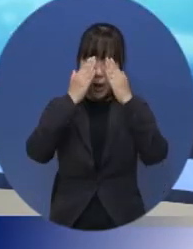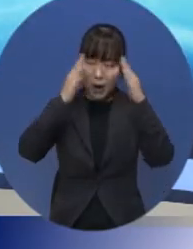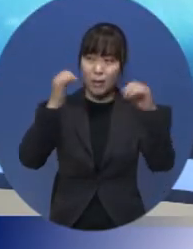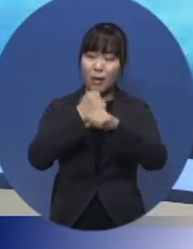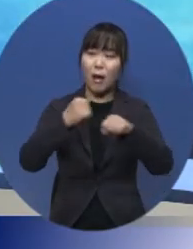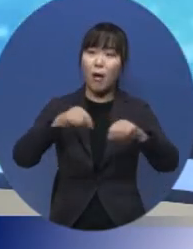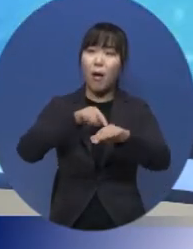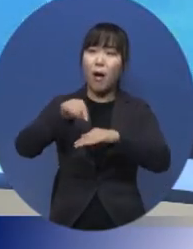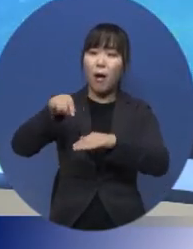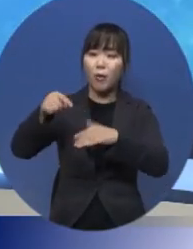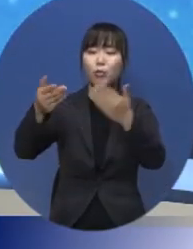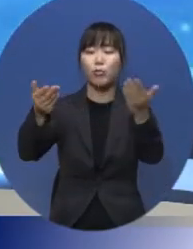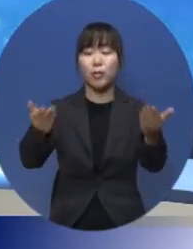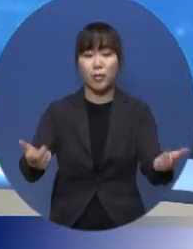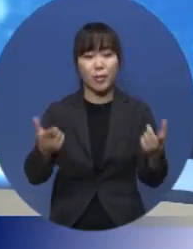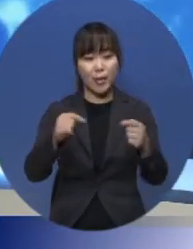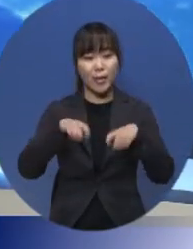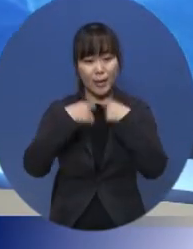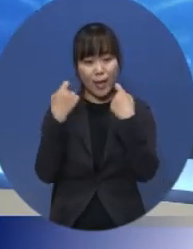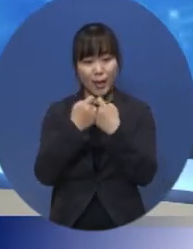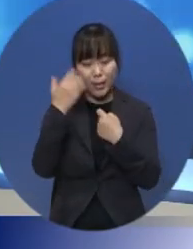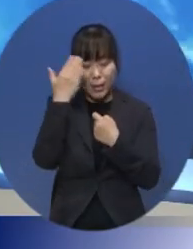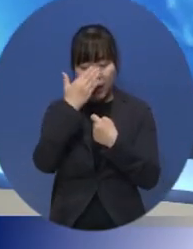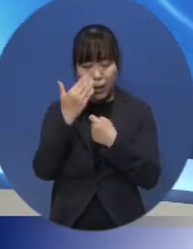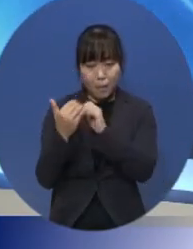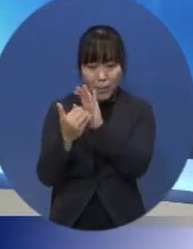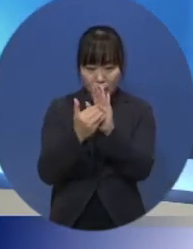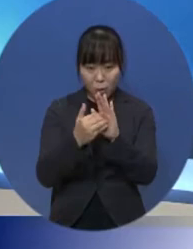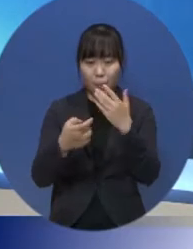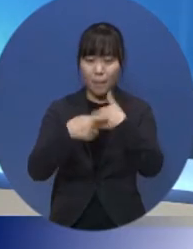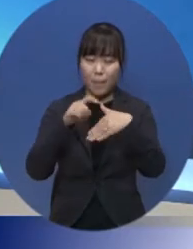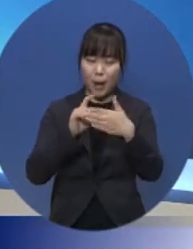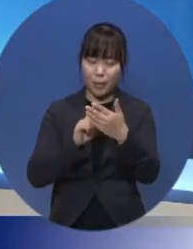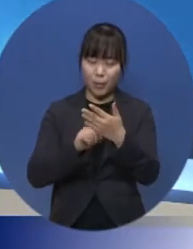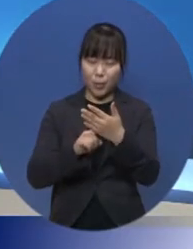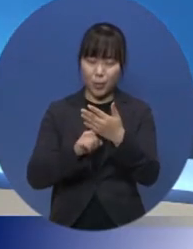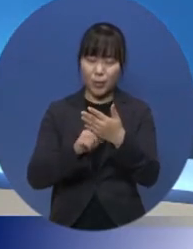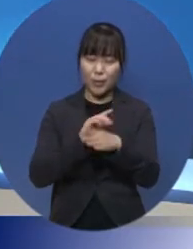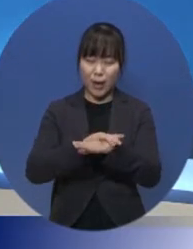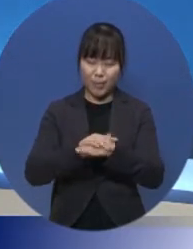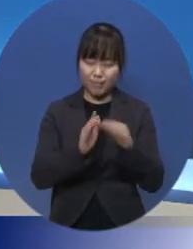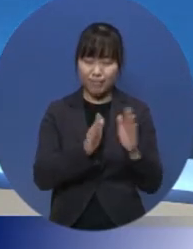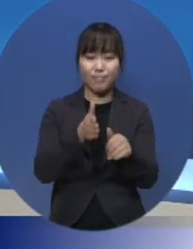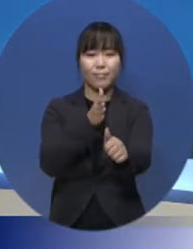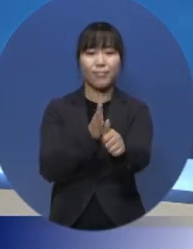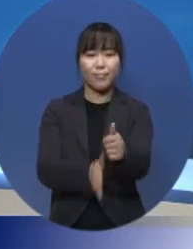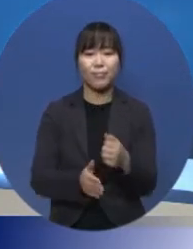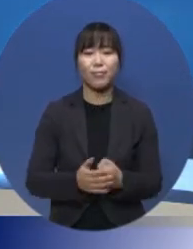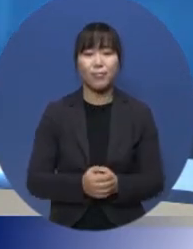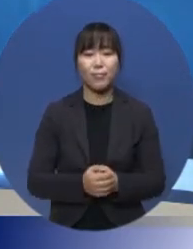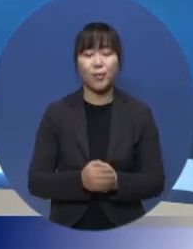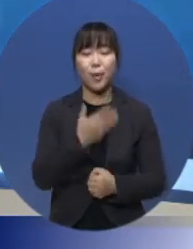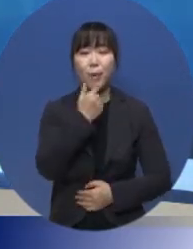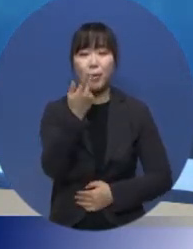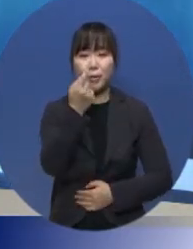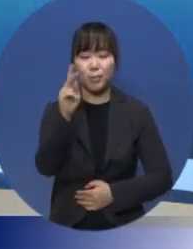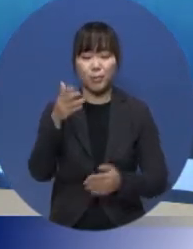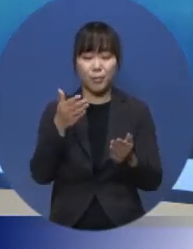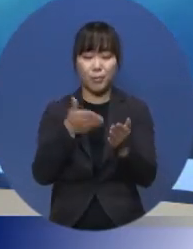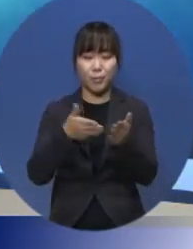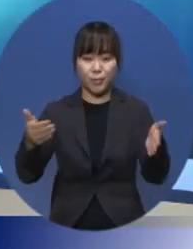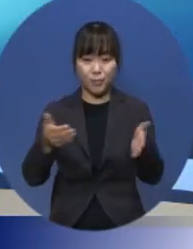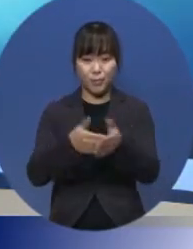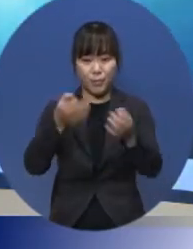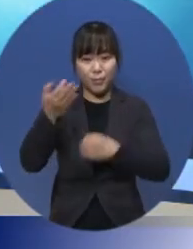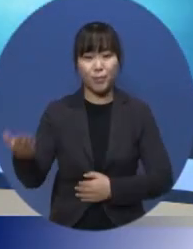야외에서 휴식을 취하는 등 개인 위생뿐만 아니라 마음 방역도 잘 챙기시기 바랍니다. 이상 복지TV 뉴스를